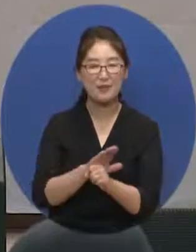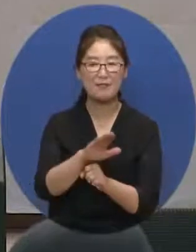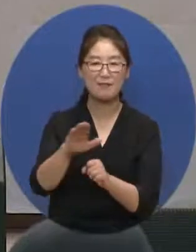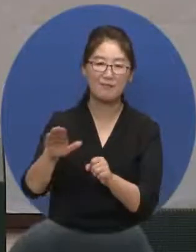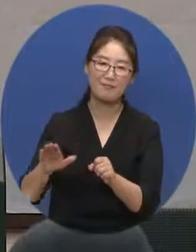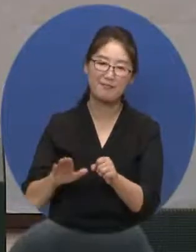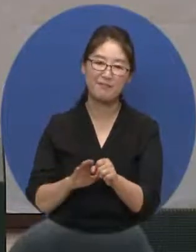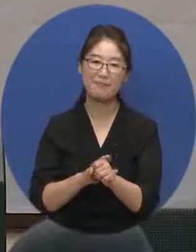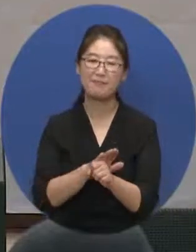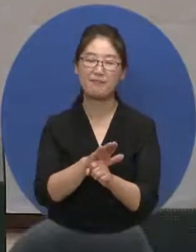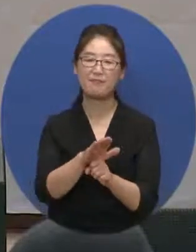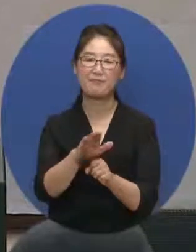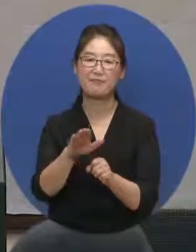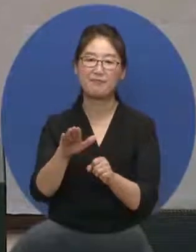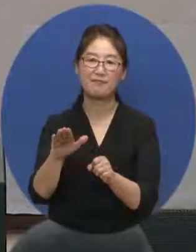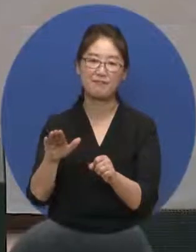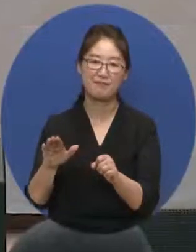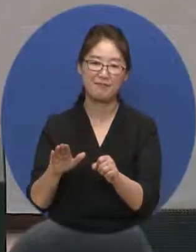사랑이다.